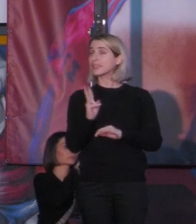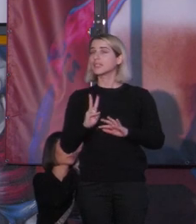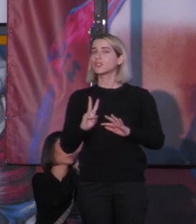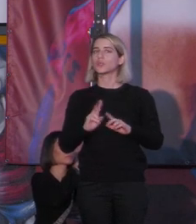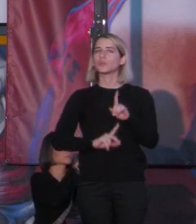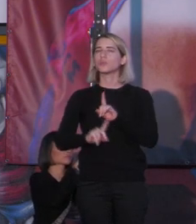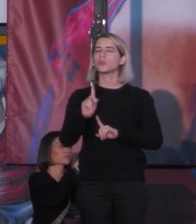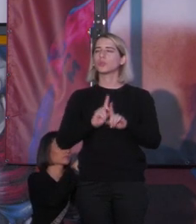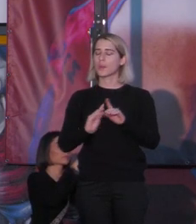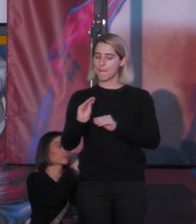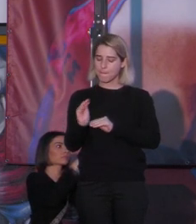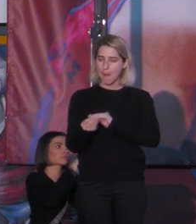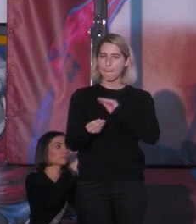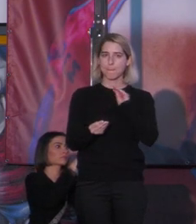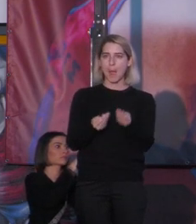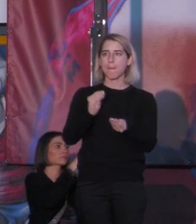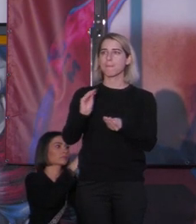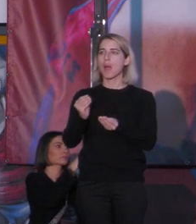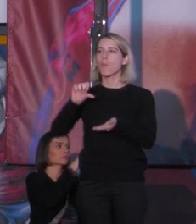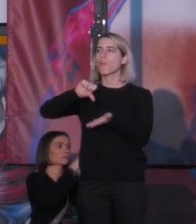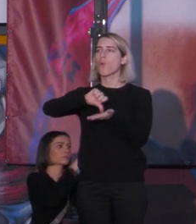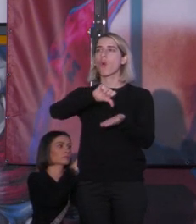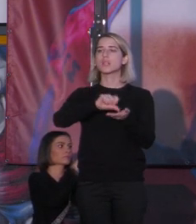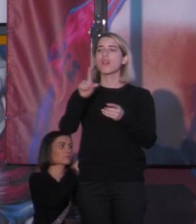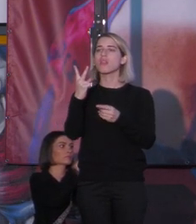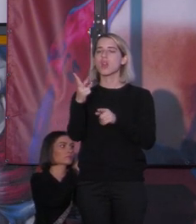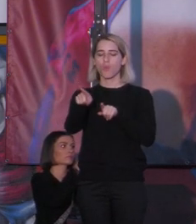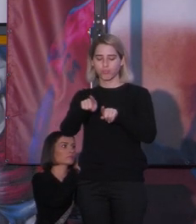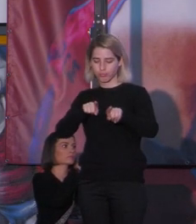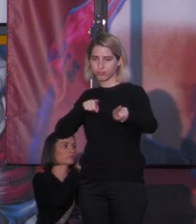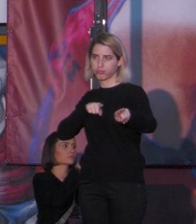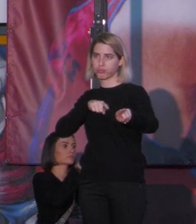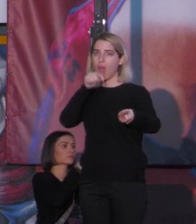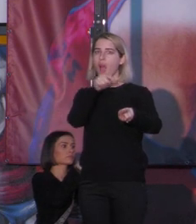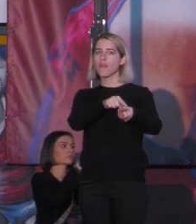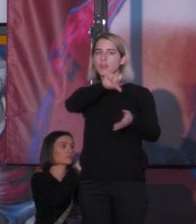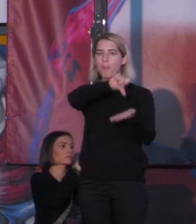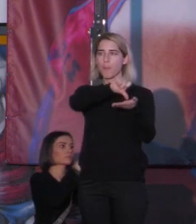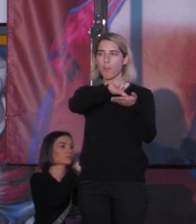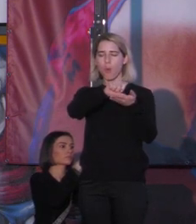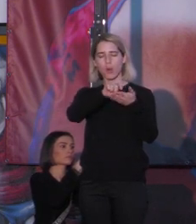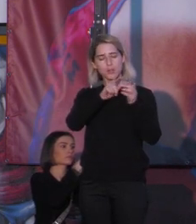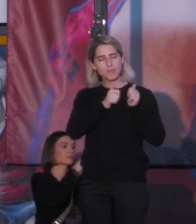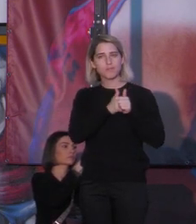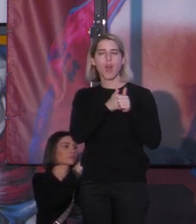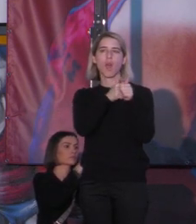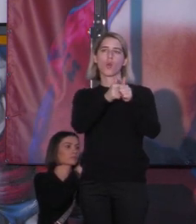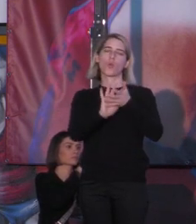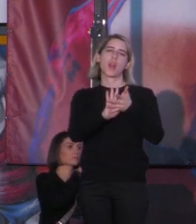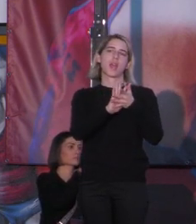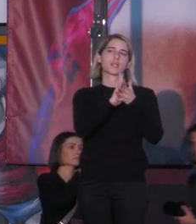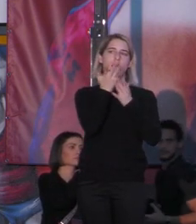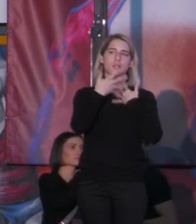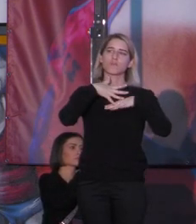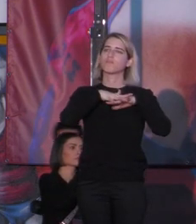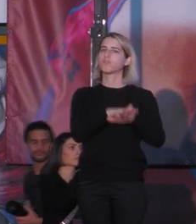είναι? Θα δημιουργηθούν πόλεις δύο ταχυτήτων. Κάποιες πόλεις οι οποίες θα συμβαδίσουν με τις εξελίξεις και θα